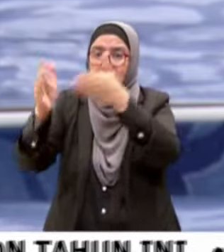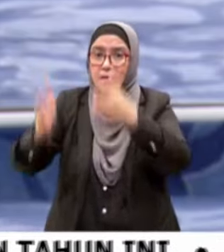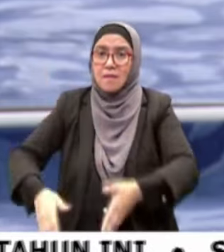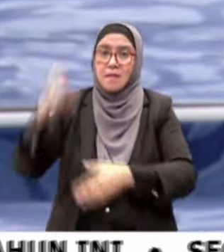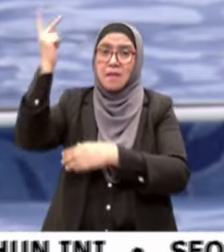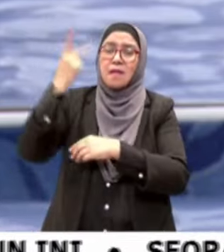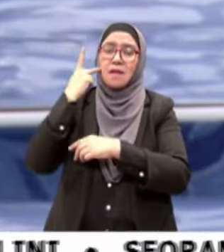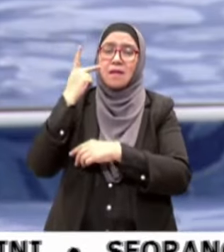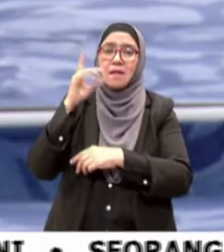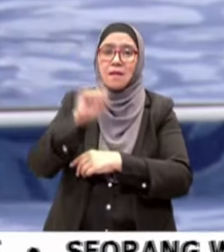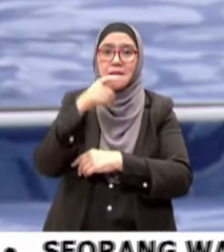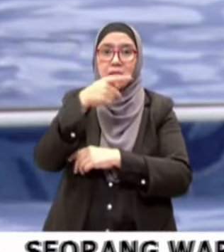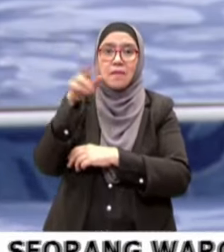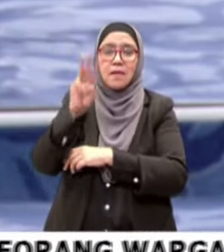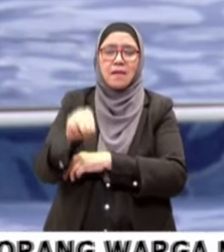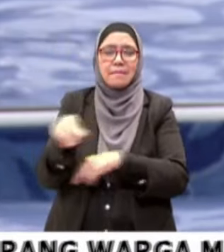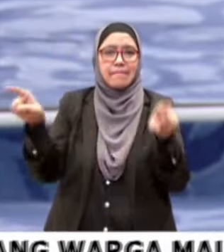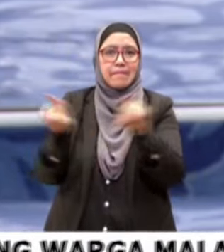dicerita dalam